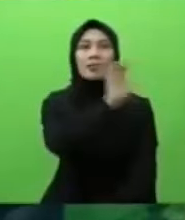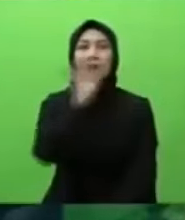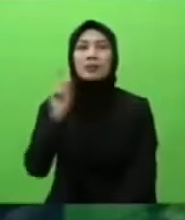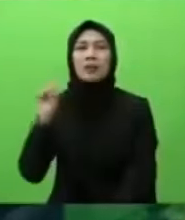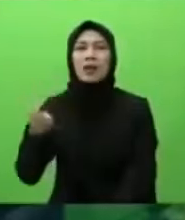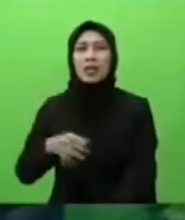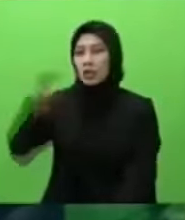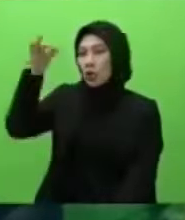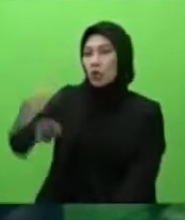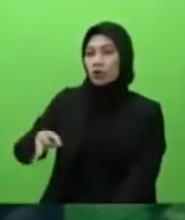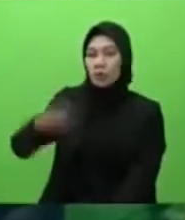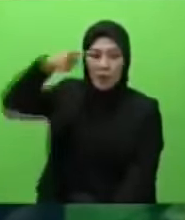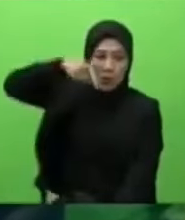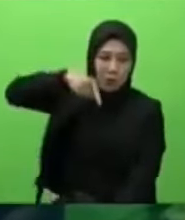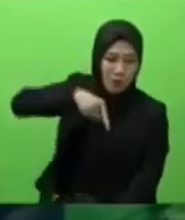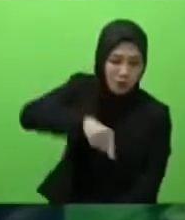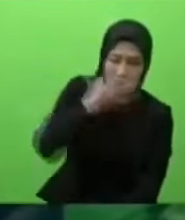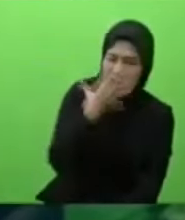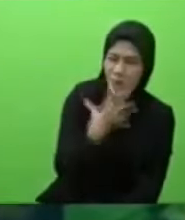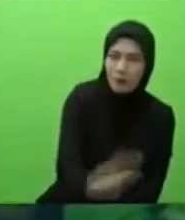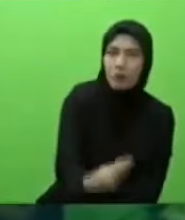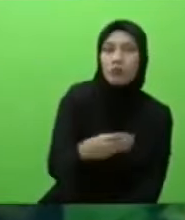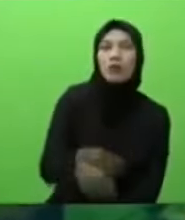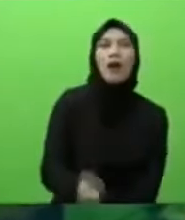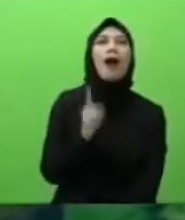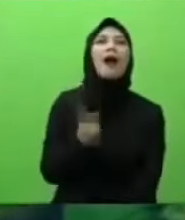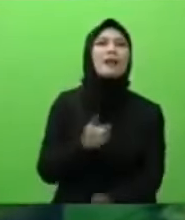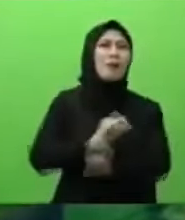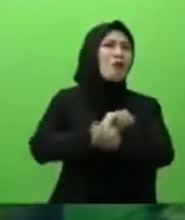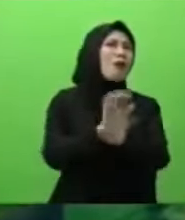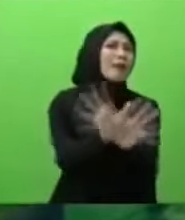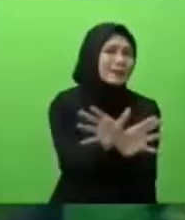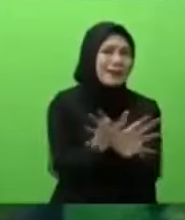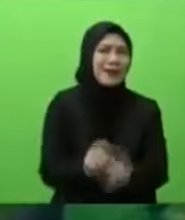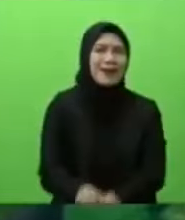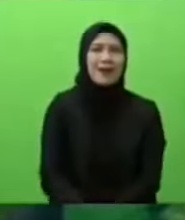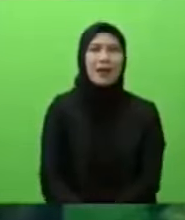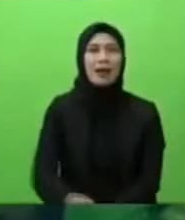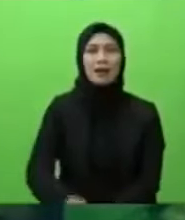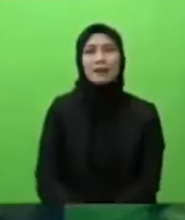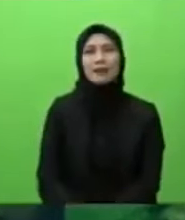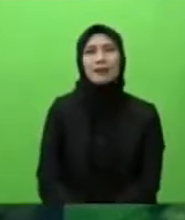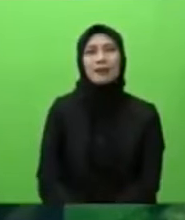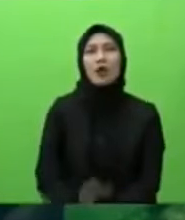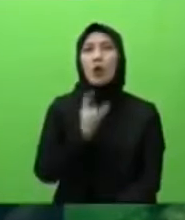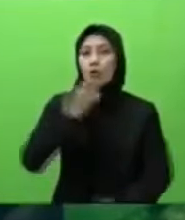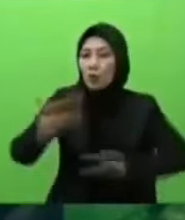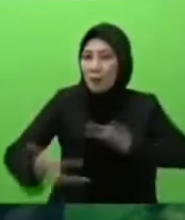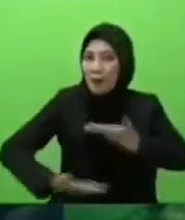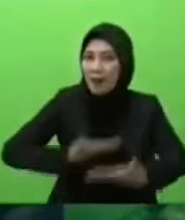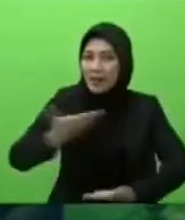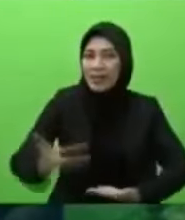hingga desa dan pelosok-pelosok terjauh Muhammadiyah hadir tiada henti melayani